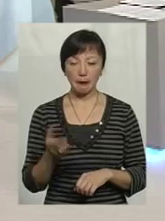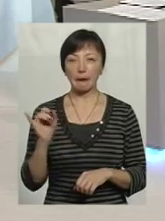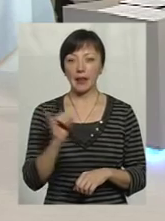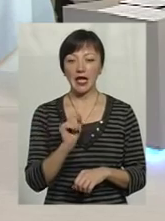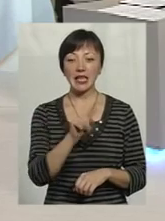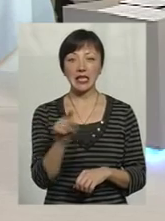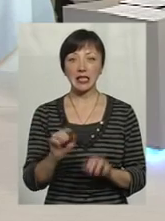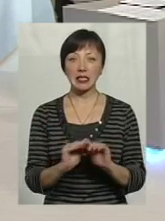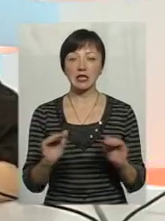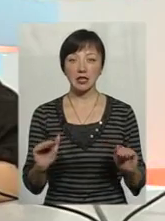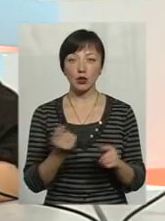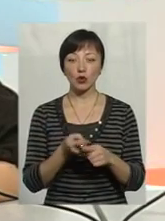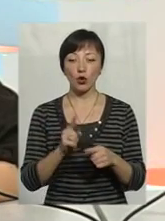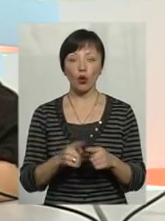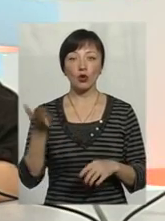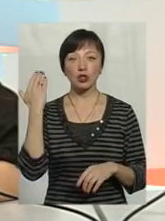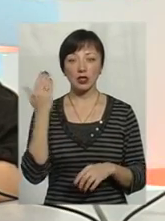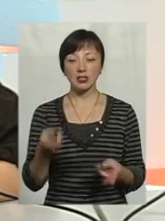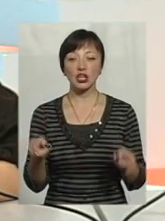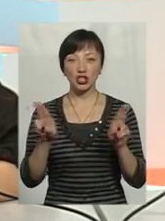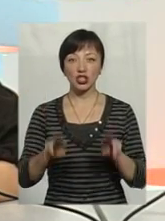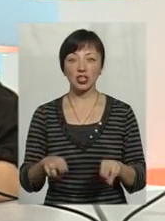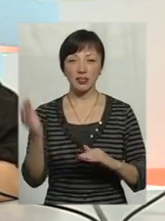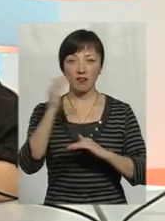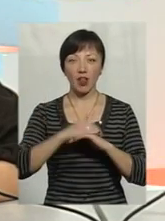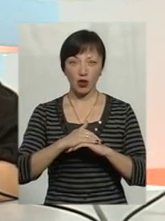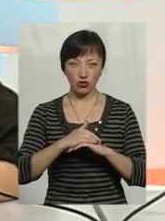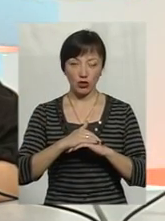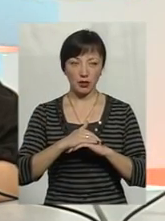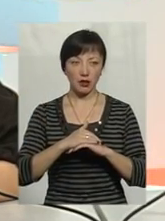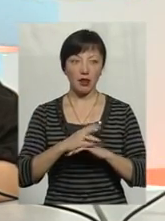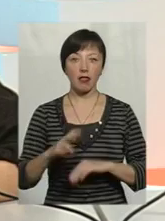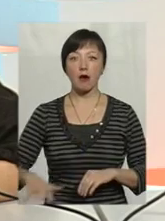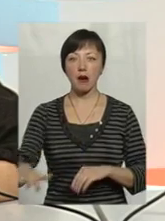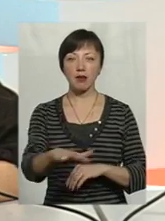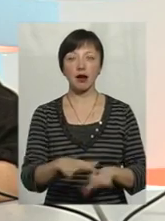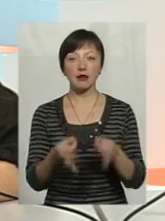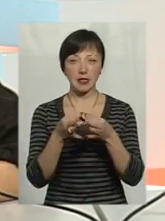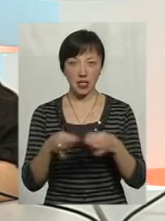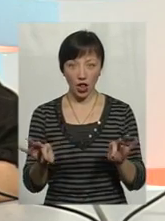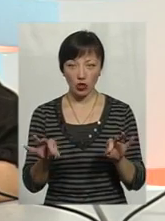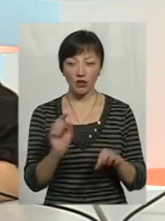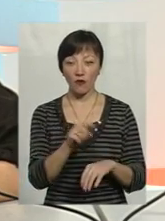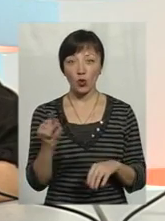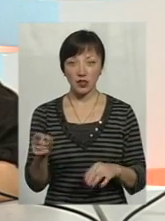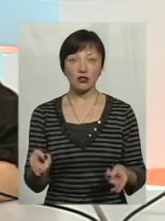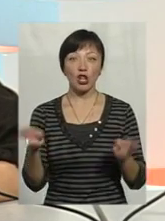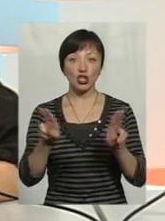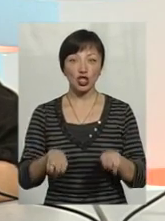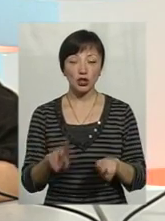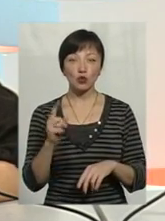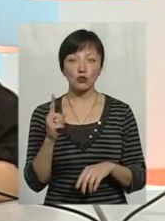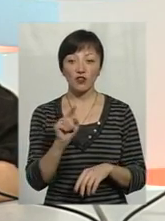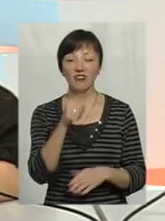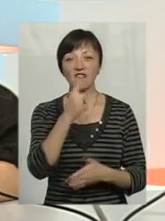ті діти, які того часу залишилися тоді ввечері на Майдані Незалежності, вони саме залишилися, тому що